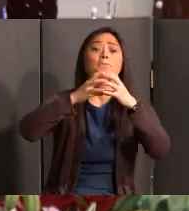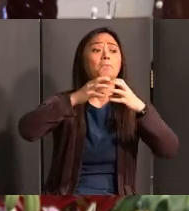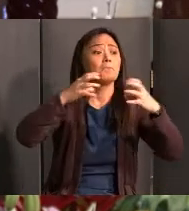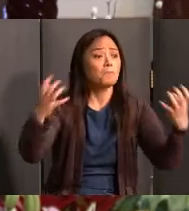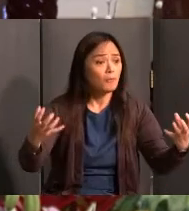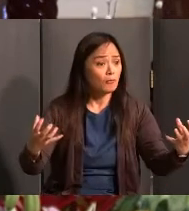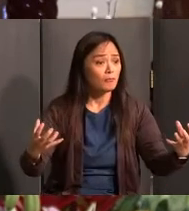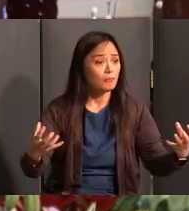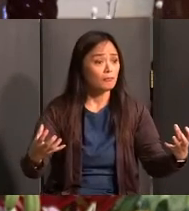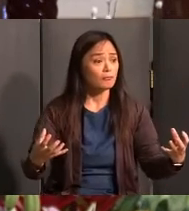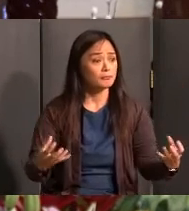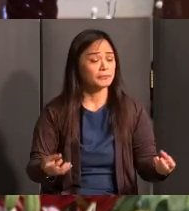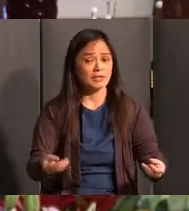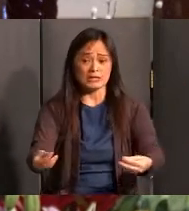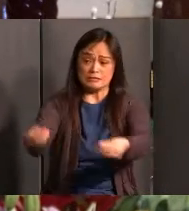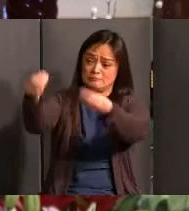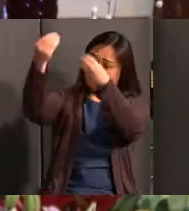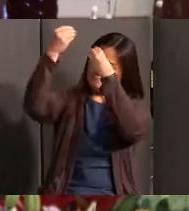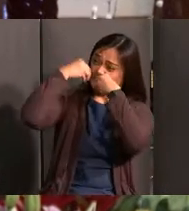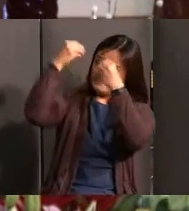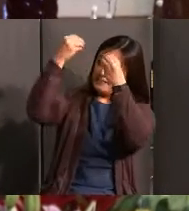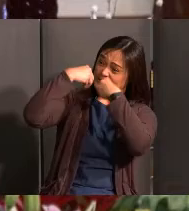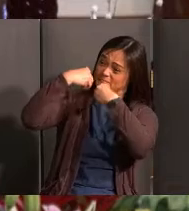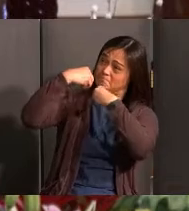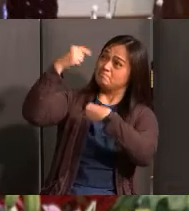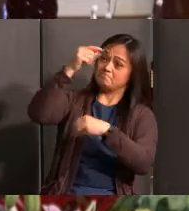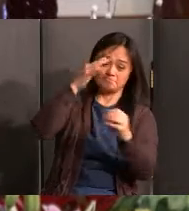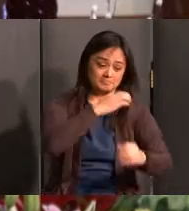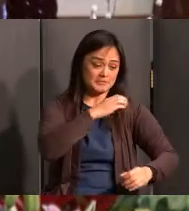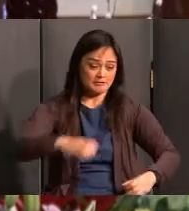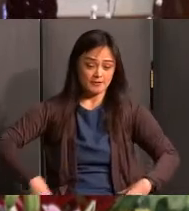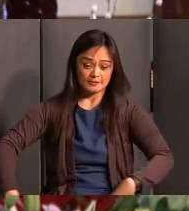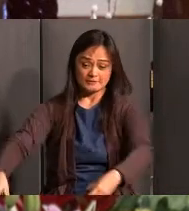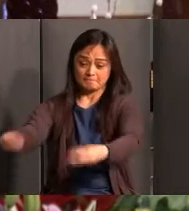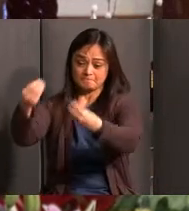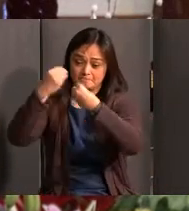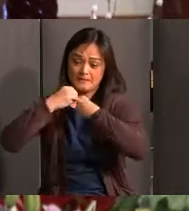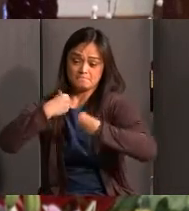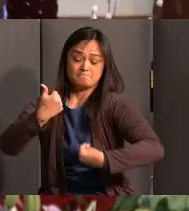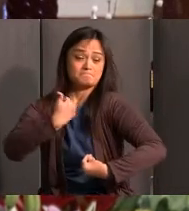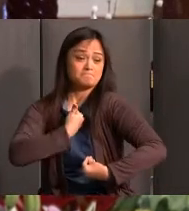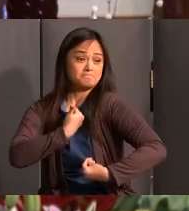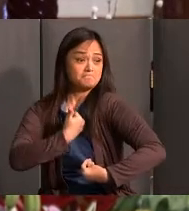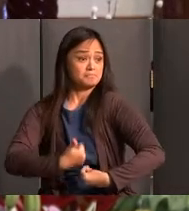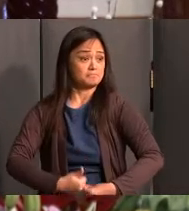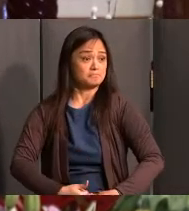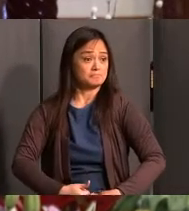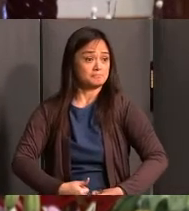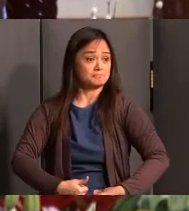He gave his very own self.